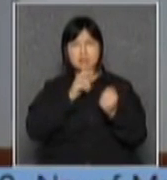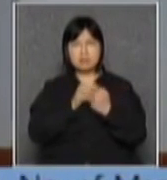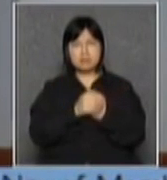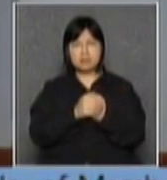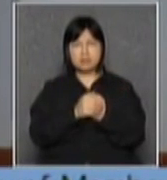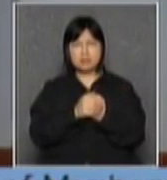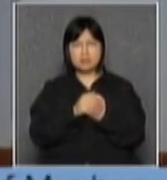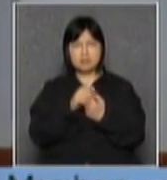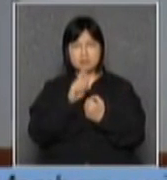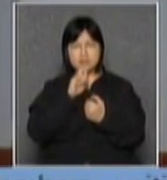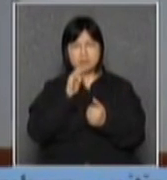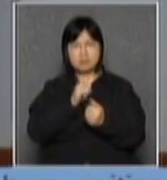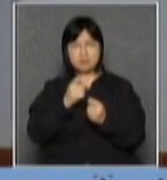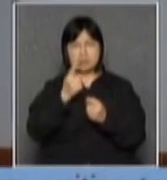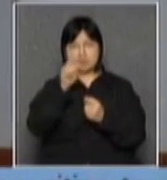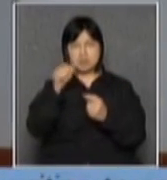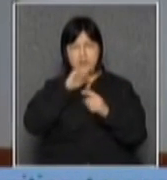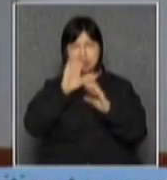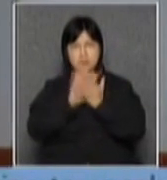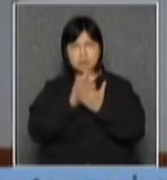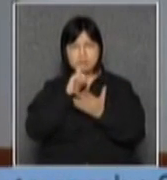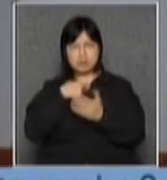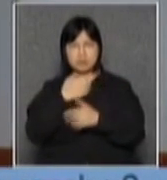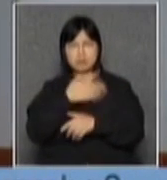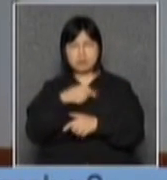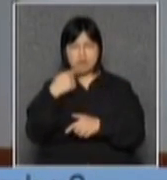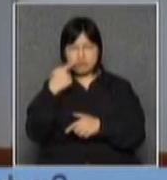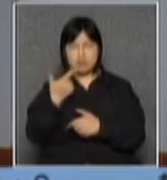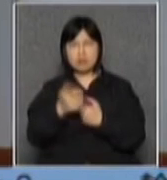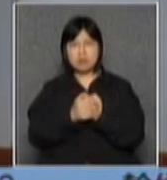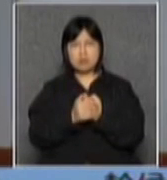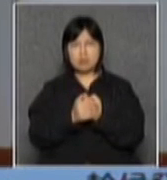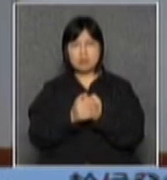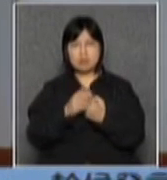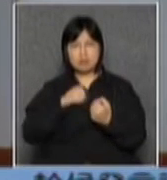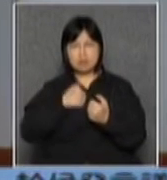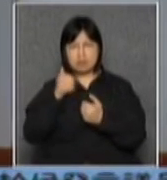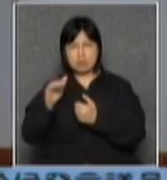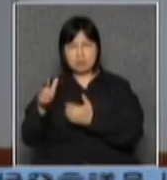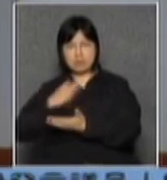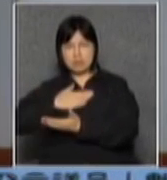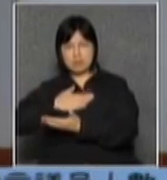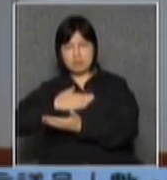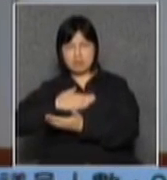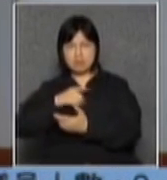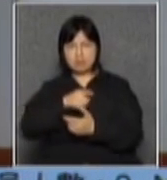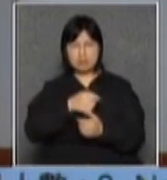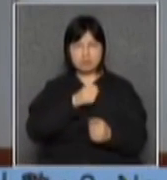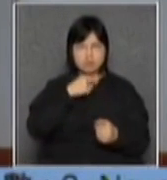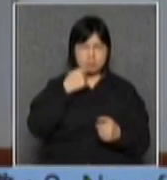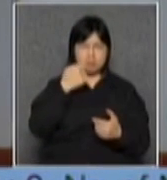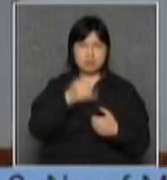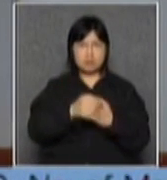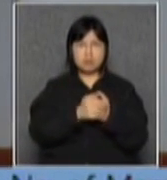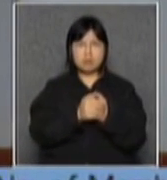累天下者，常圖其所難而忽其所易，避其所可畏而畏其所不宜，然